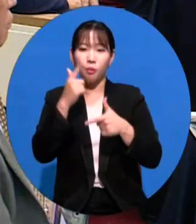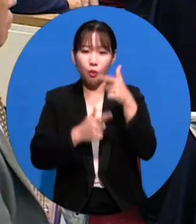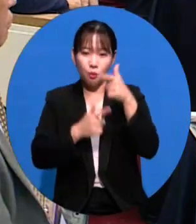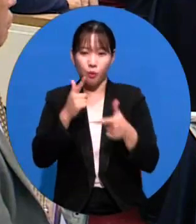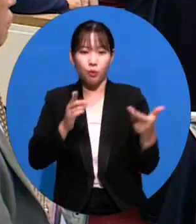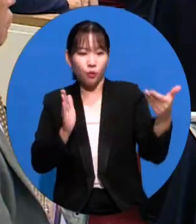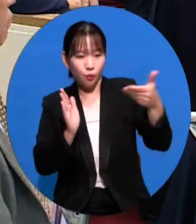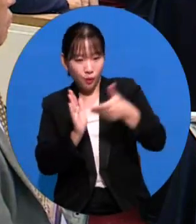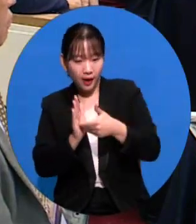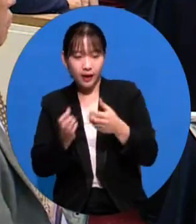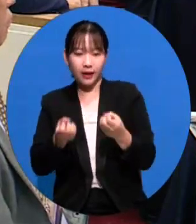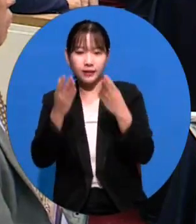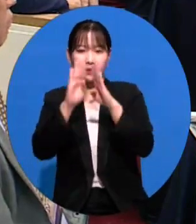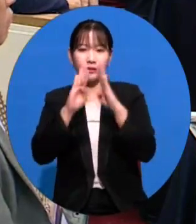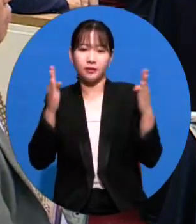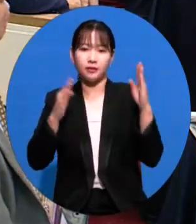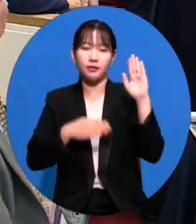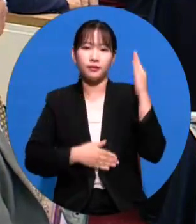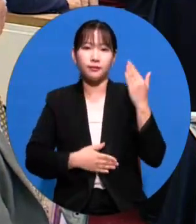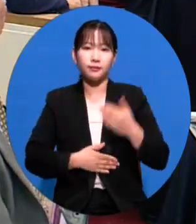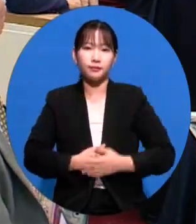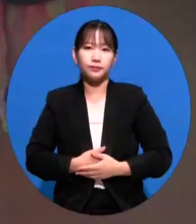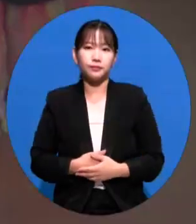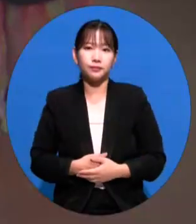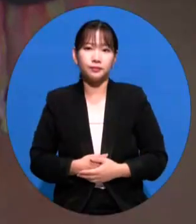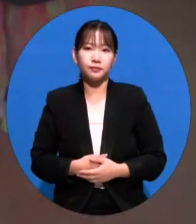목포항으로 이동하며 행사를 진행했습니다.